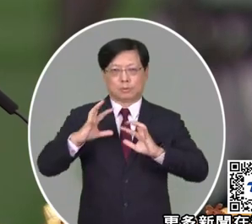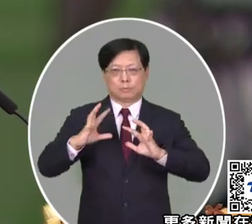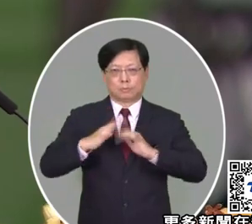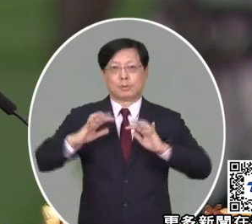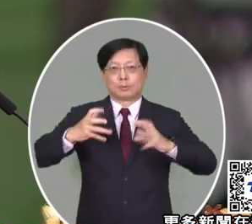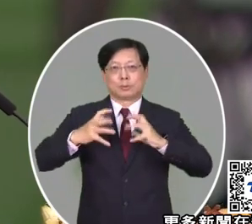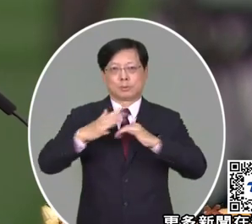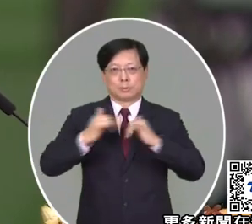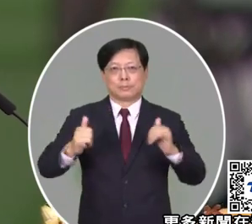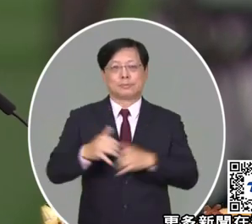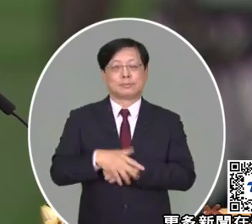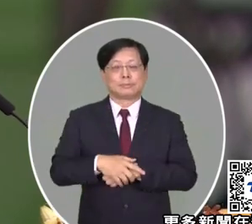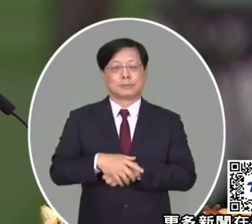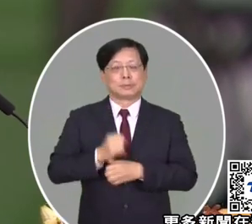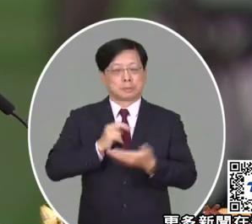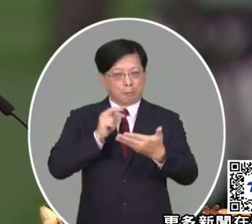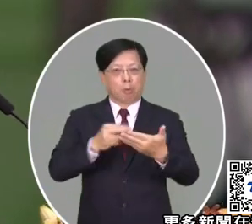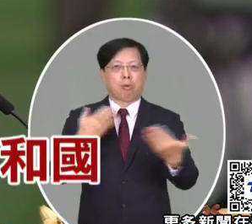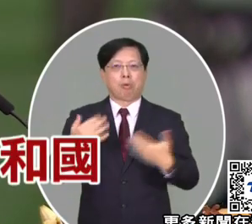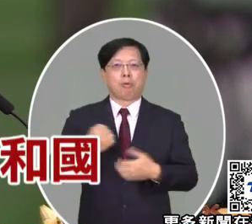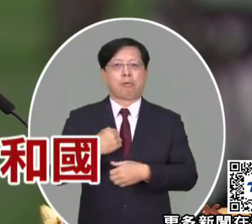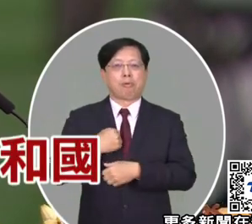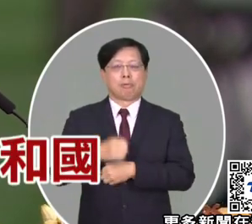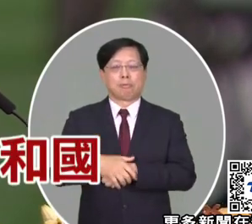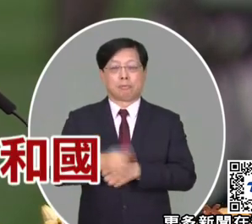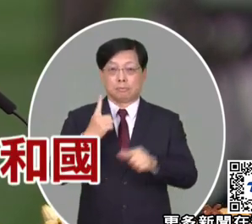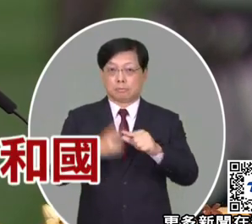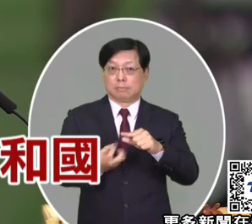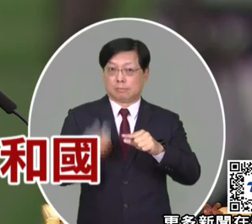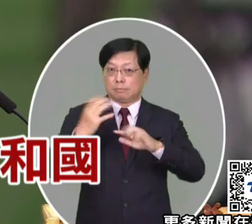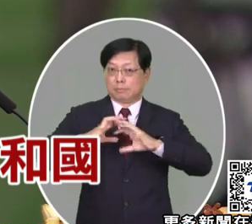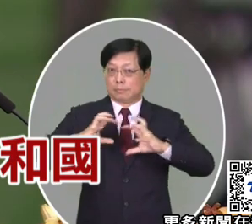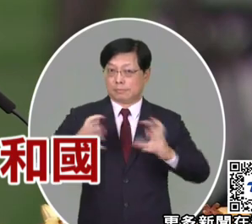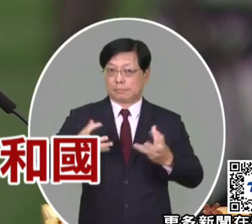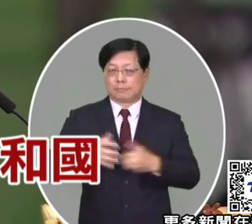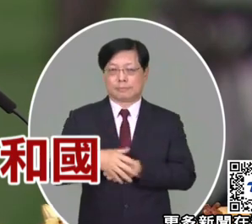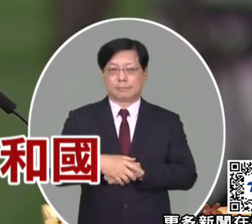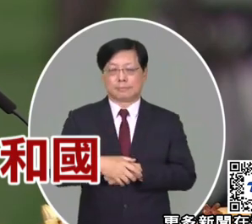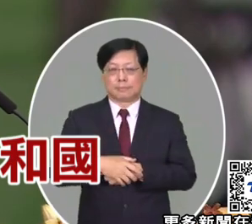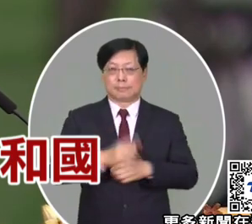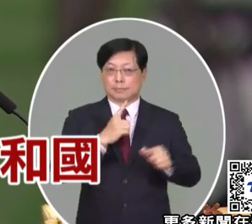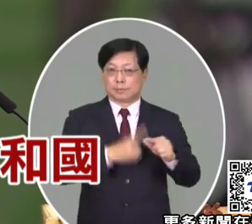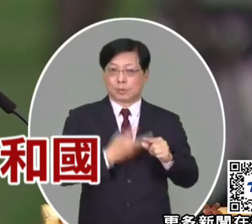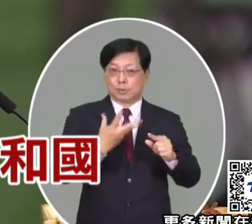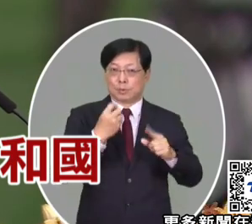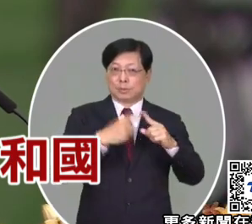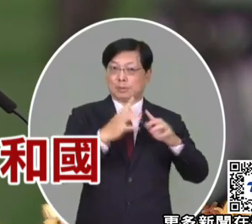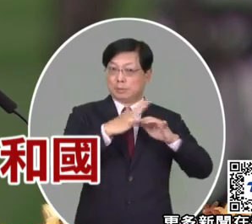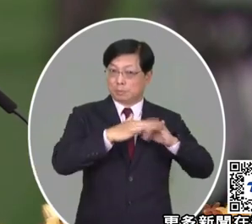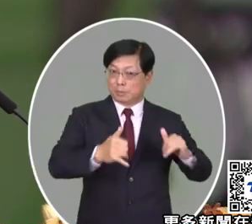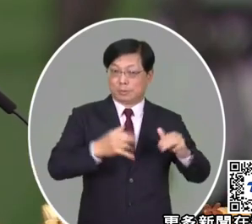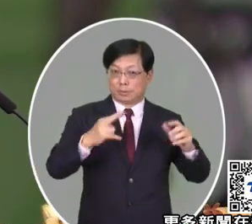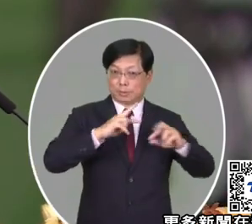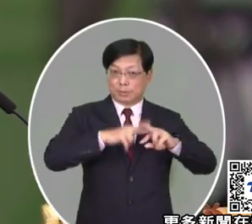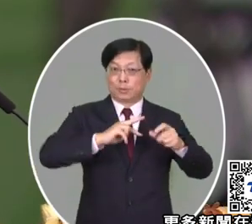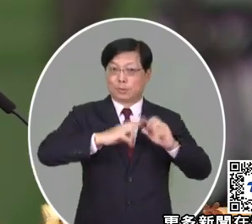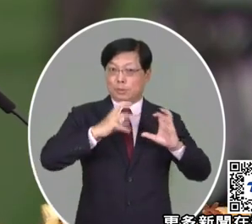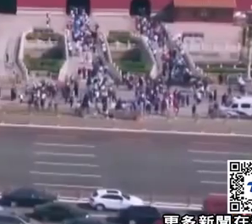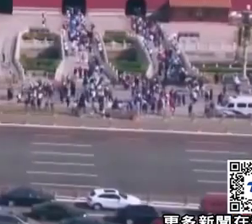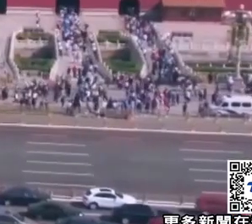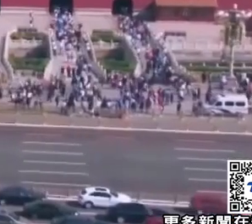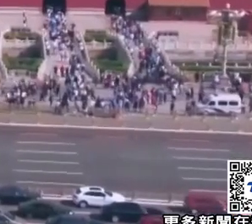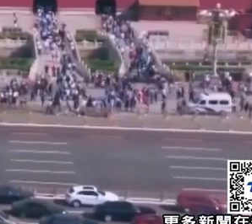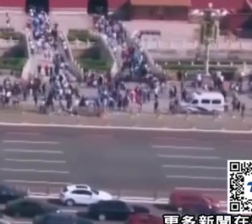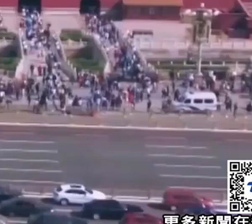民。由此可见，中华民国与中华人民共和国互不隶